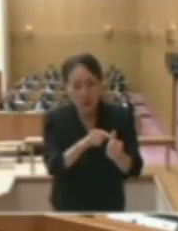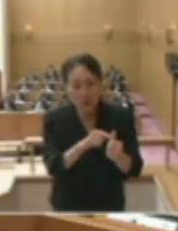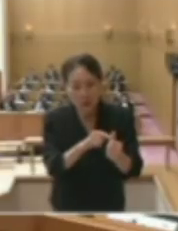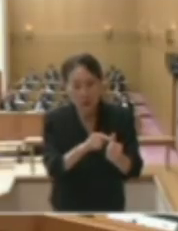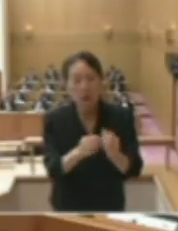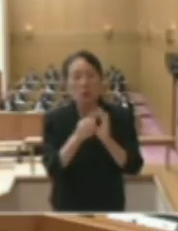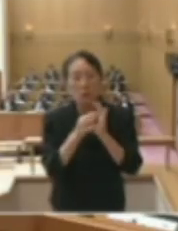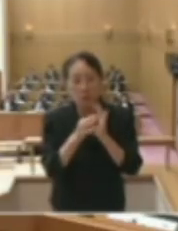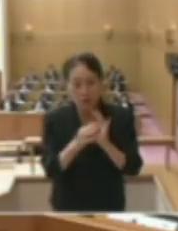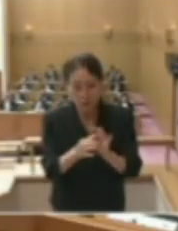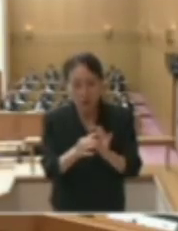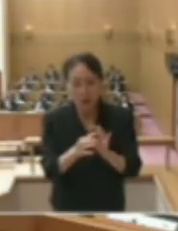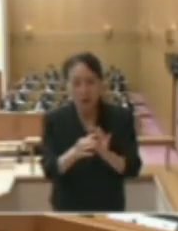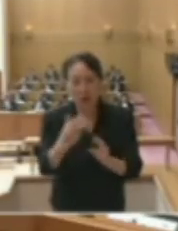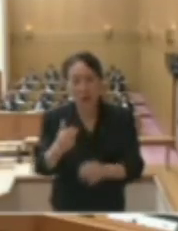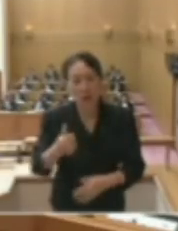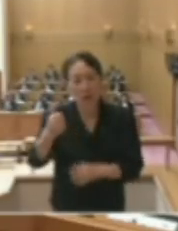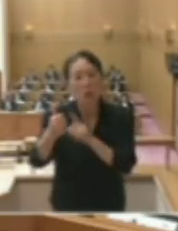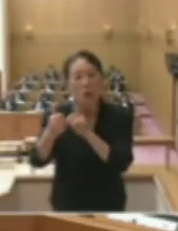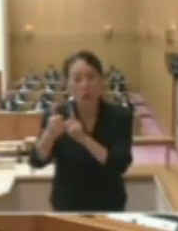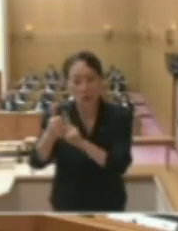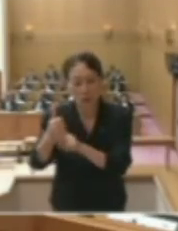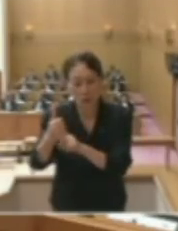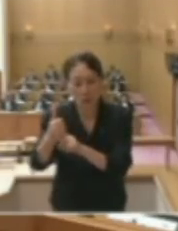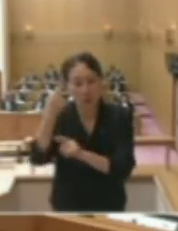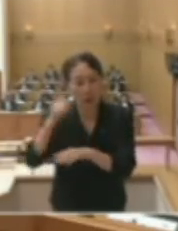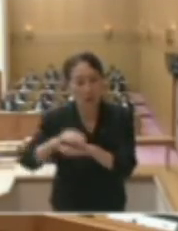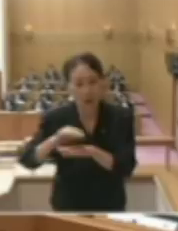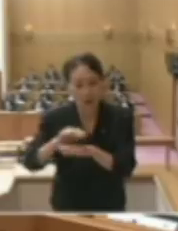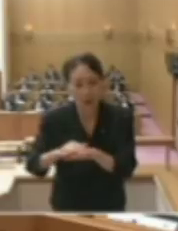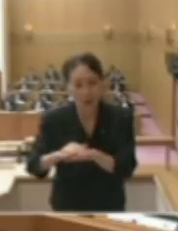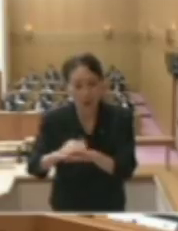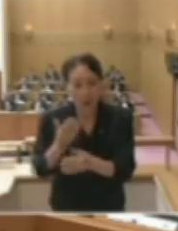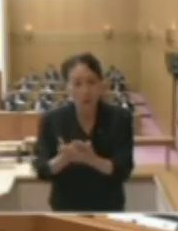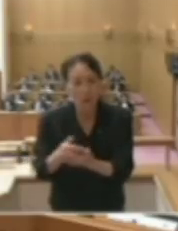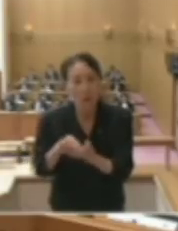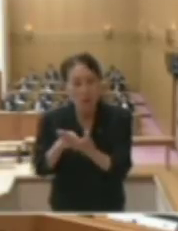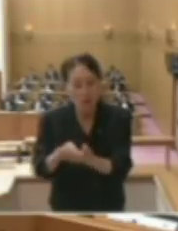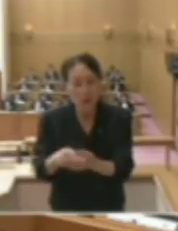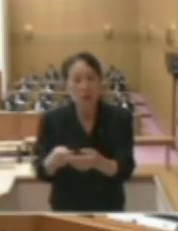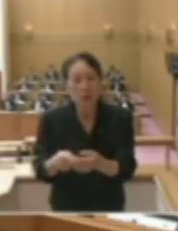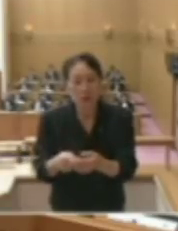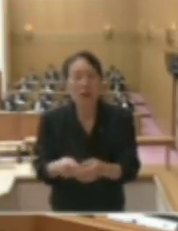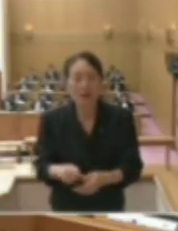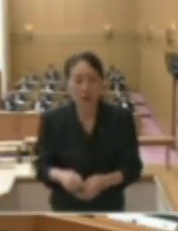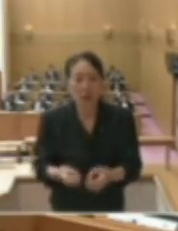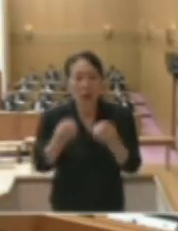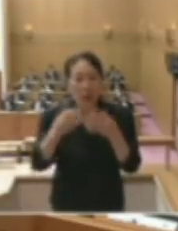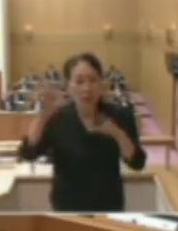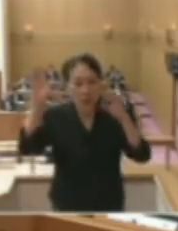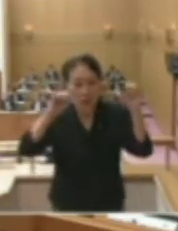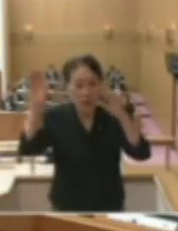して市長の見解を求めます。すなわち新たな情報と